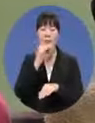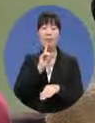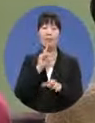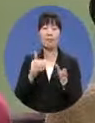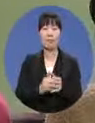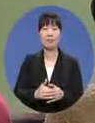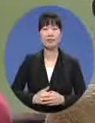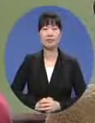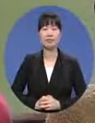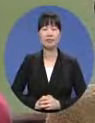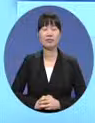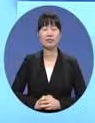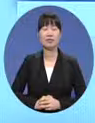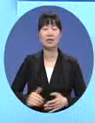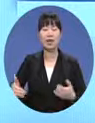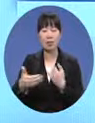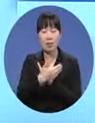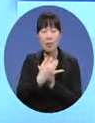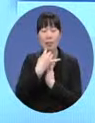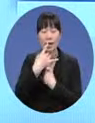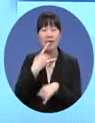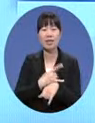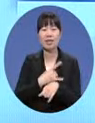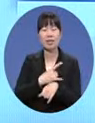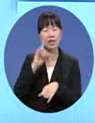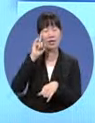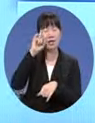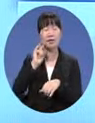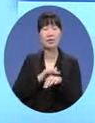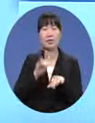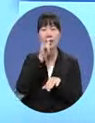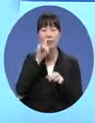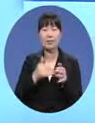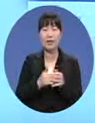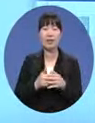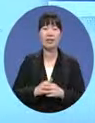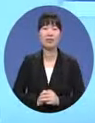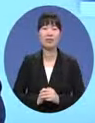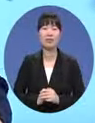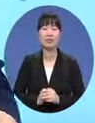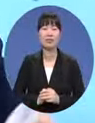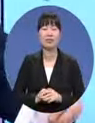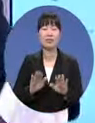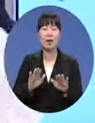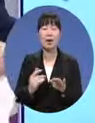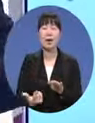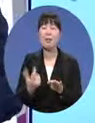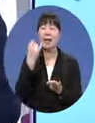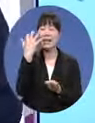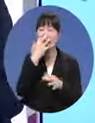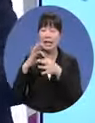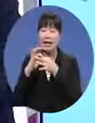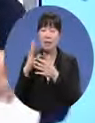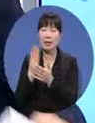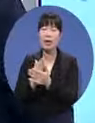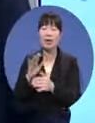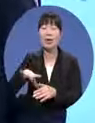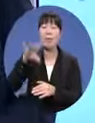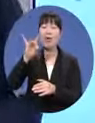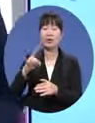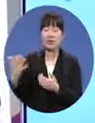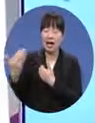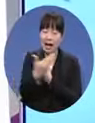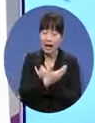하강시켜요. 포옹만 해도 스킨십이. 그래서 아이들 하는 데서 아무튼 섹스를 바로 가지 마시고 안아주는 거를